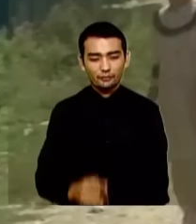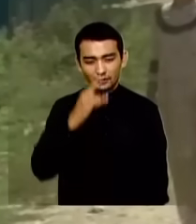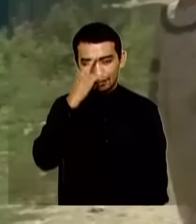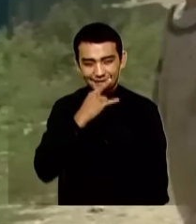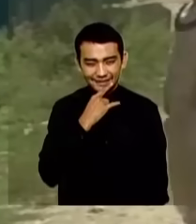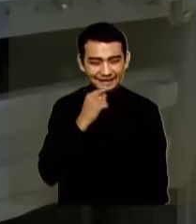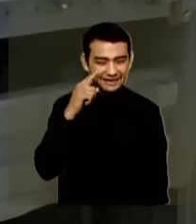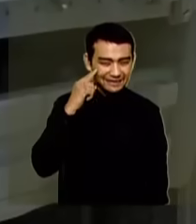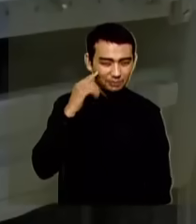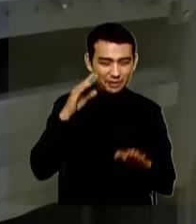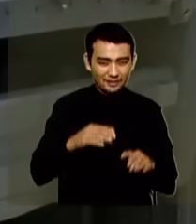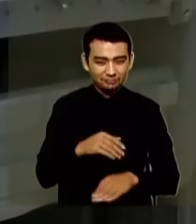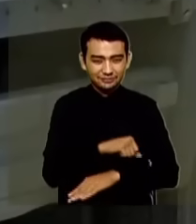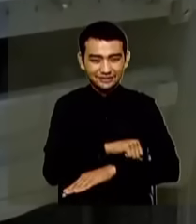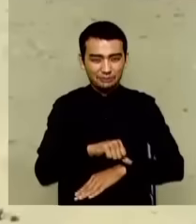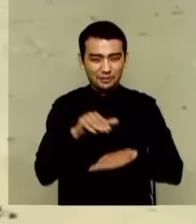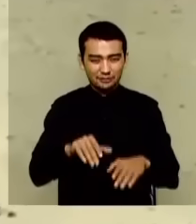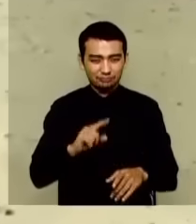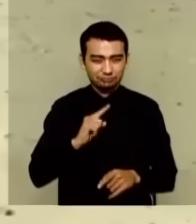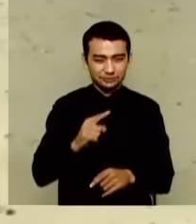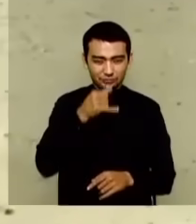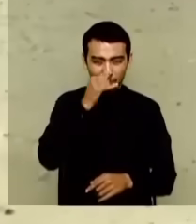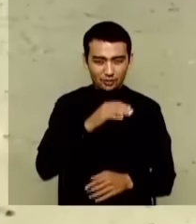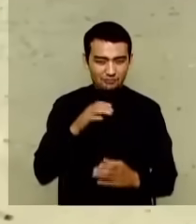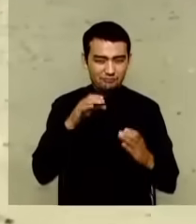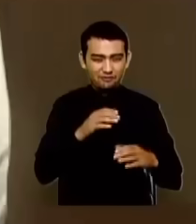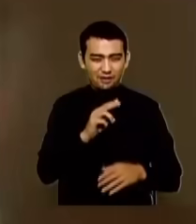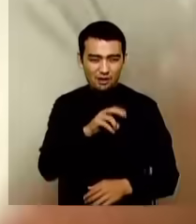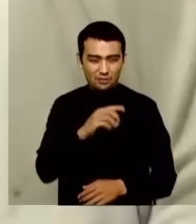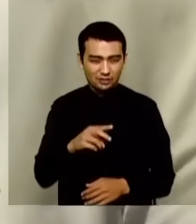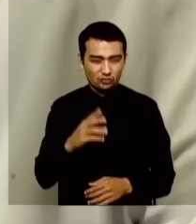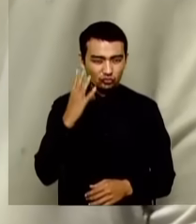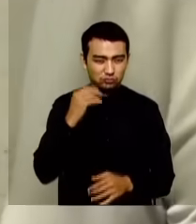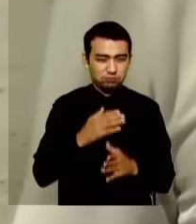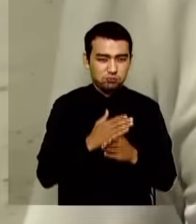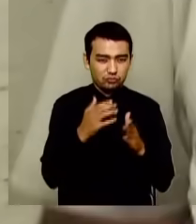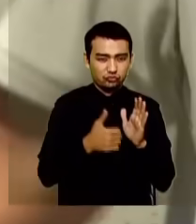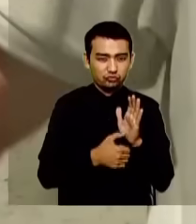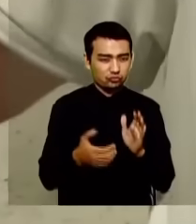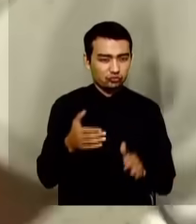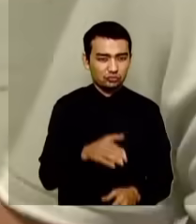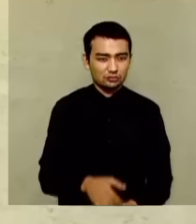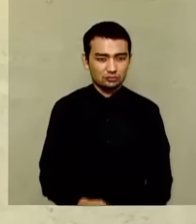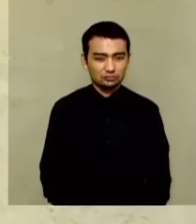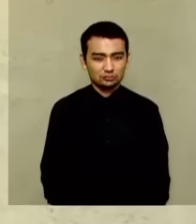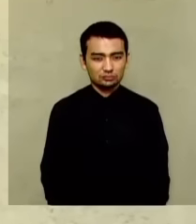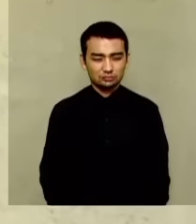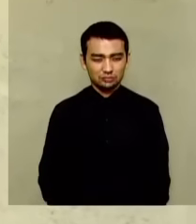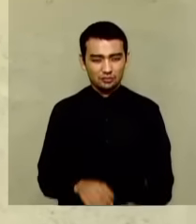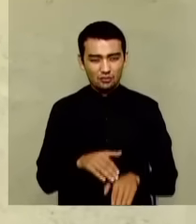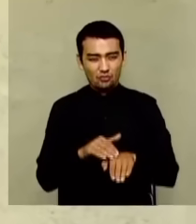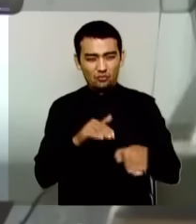Kazak-Kırgız şekarasından öte olmay turgan jük kölüktörünün sanı 600'den asqan. 4000 bol jatkanma. Ötüşkün. Uzun